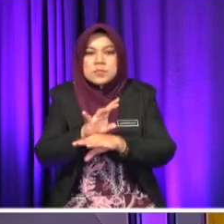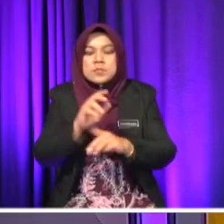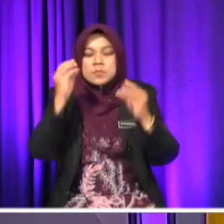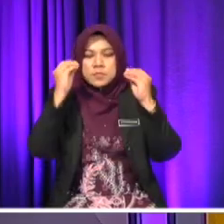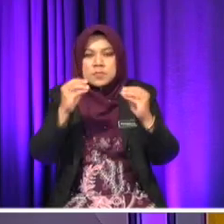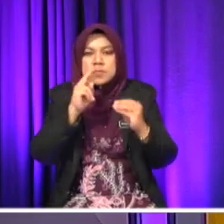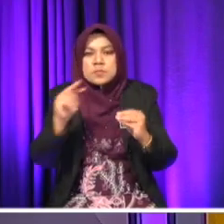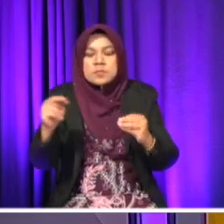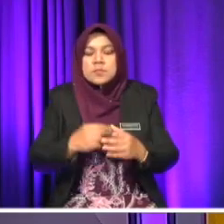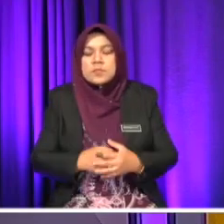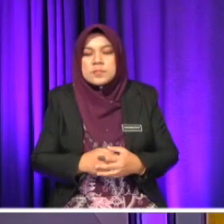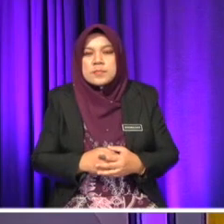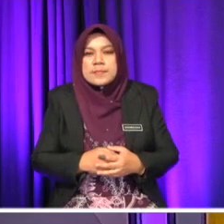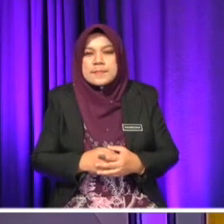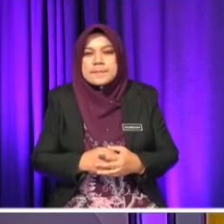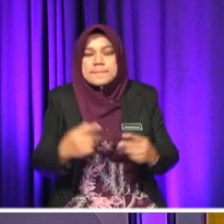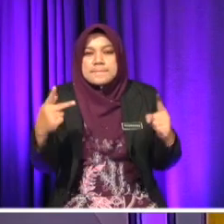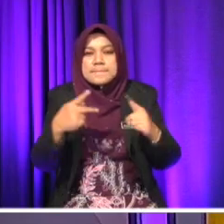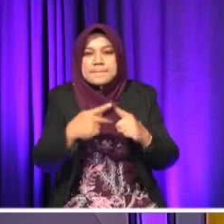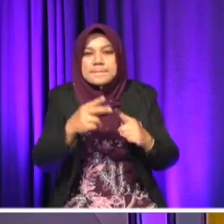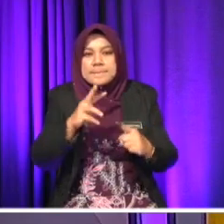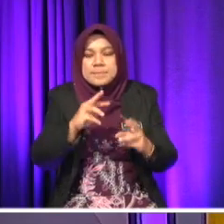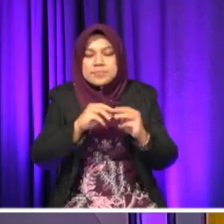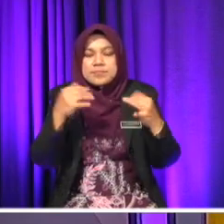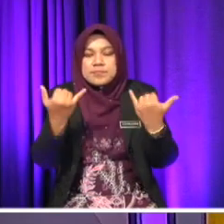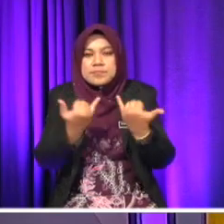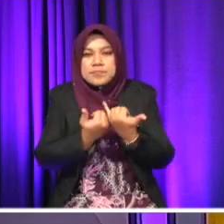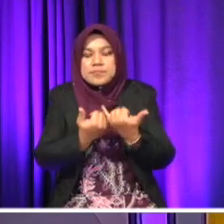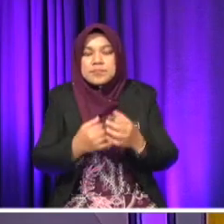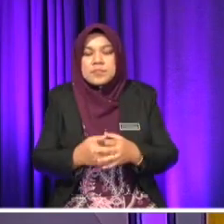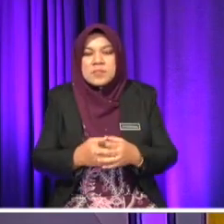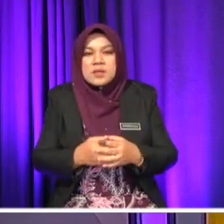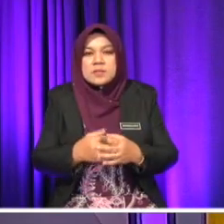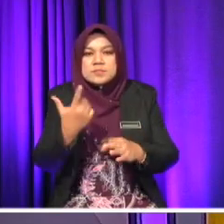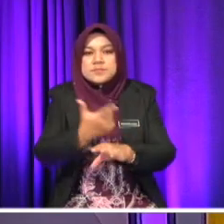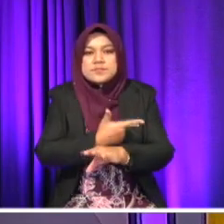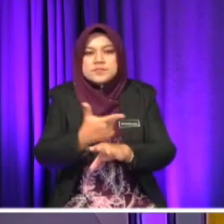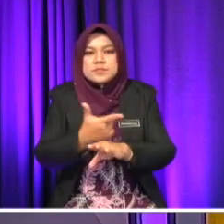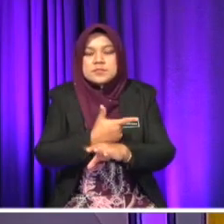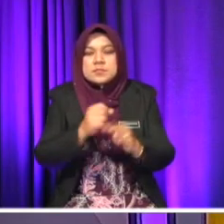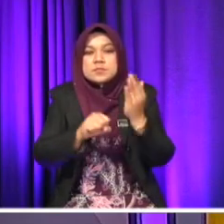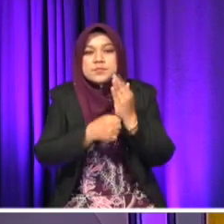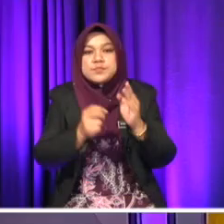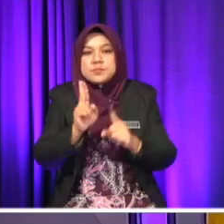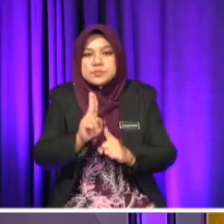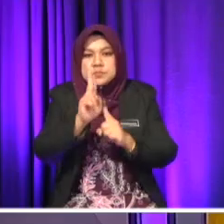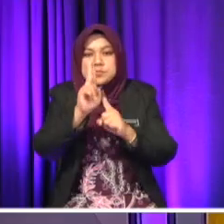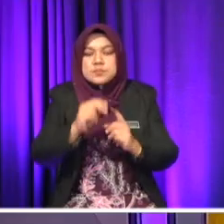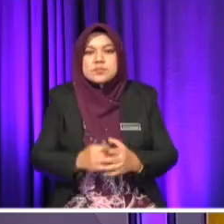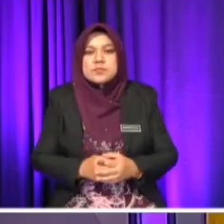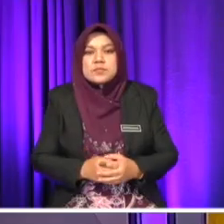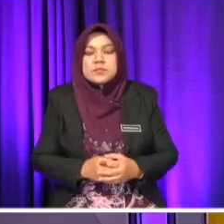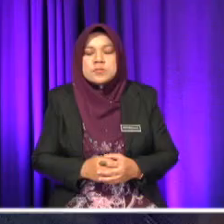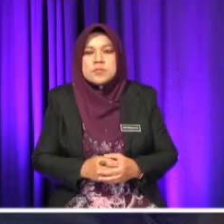juga masyarakat sekeliling sebab dahulu ini merupakan sumber utama bagi sastra